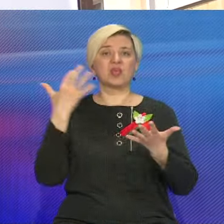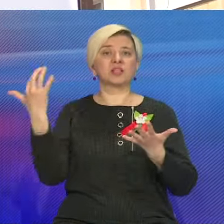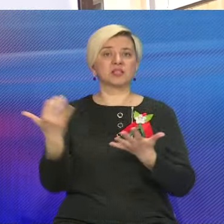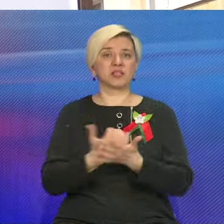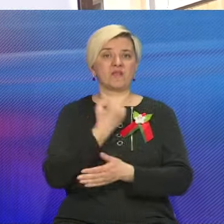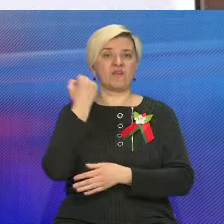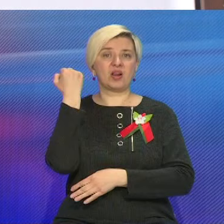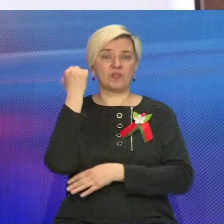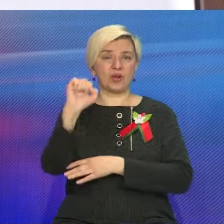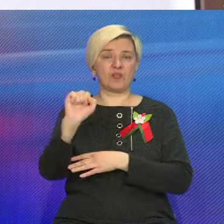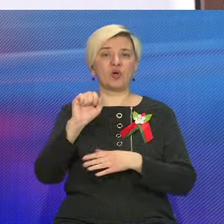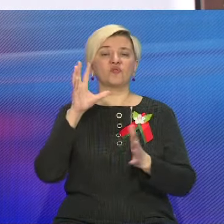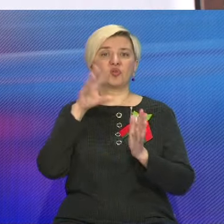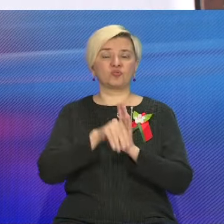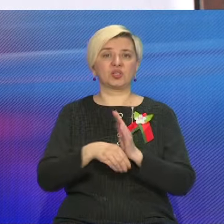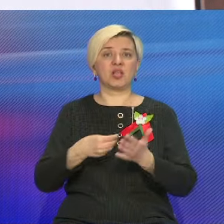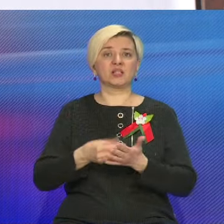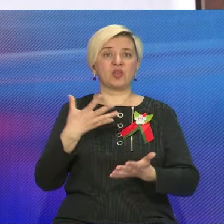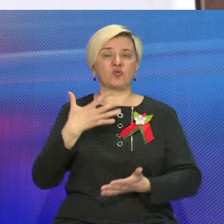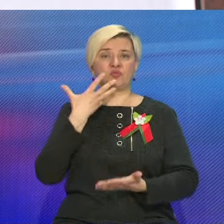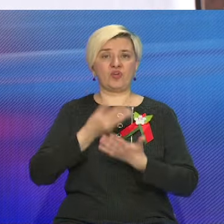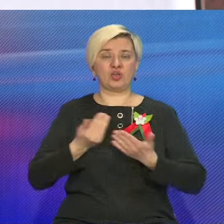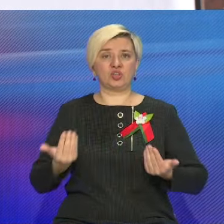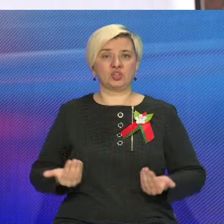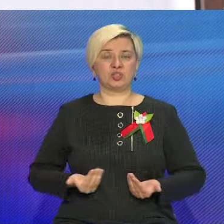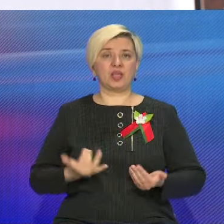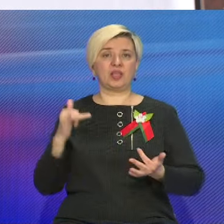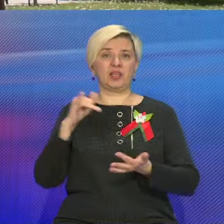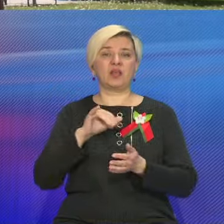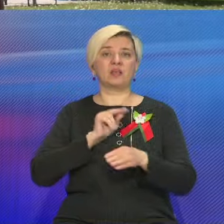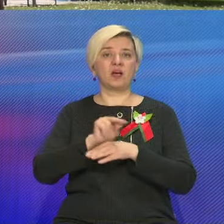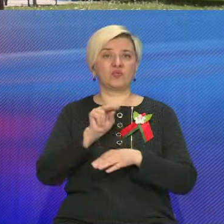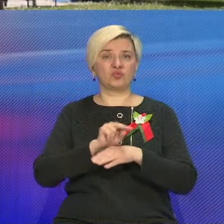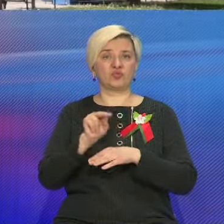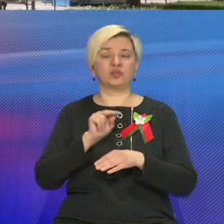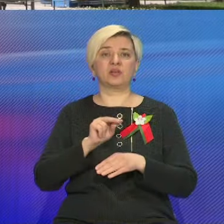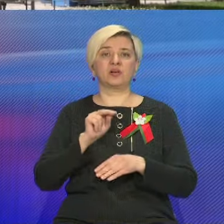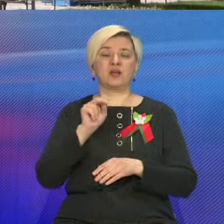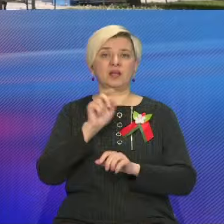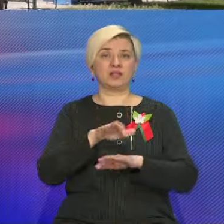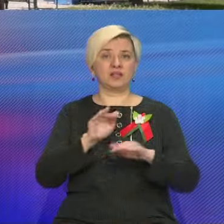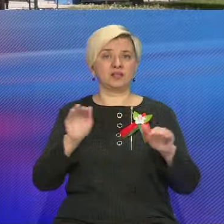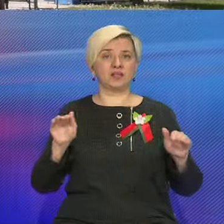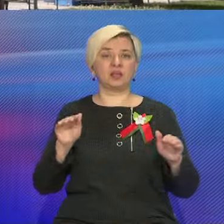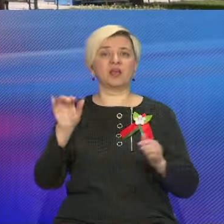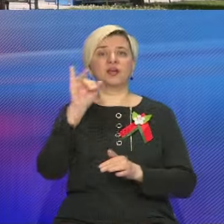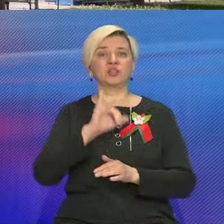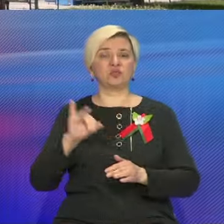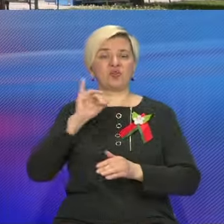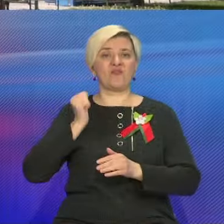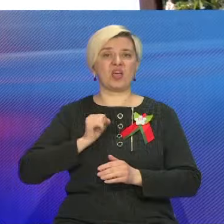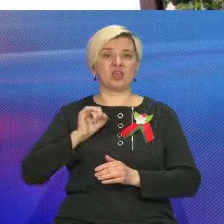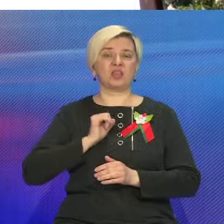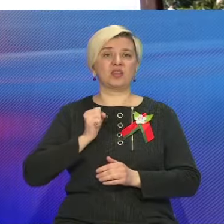перамогу, у тым ліку цаной свайго жыцця. І, вядома, далучыць падрастаючае пакаленне да вывучэння старонак ваеннай гісторыі